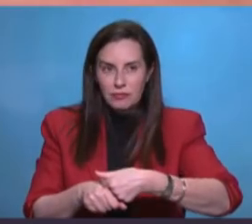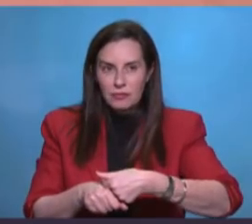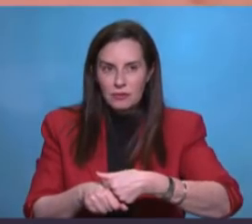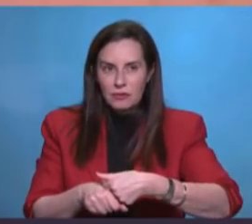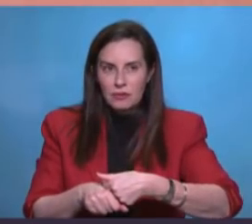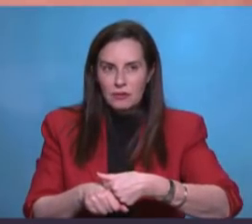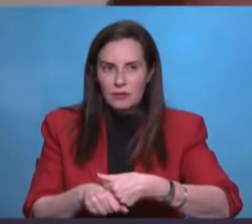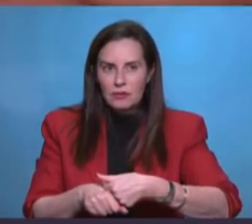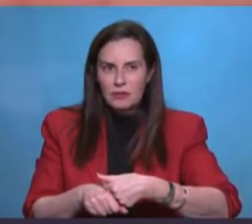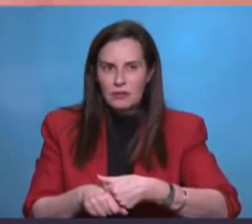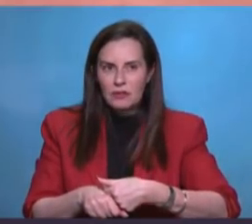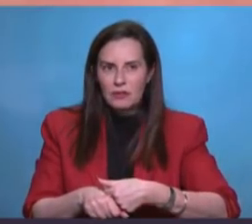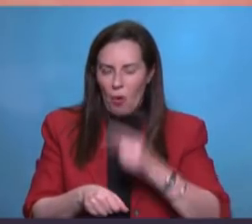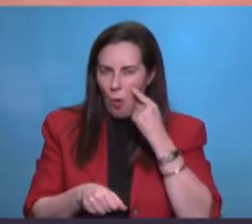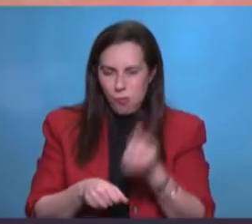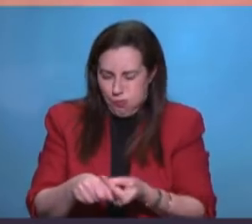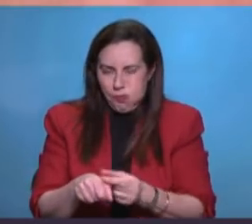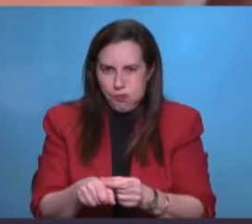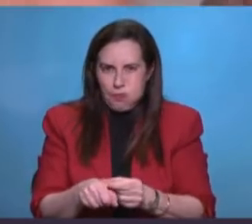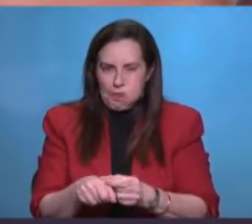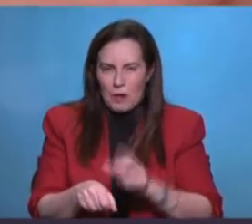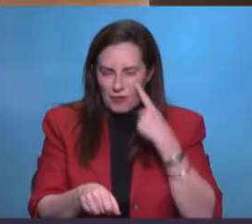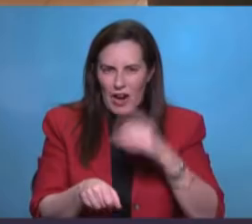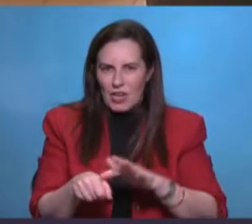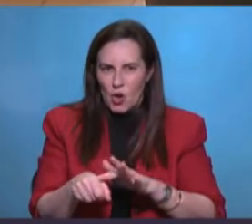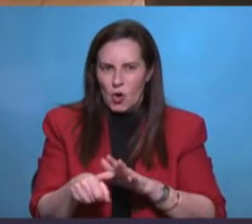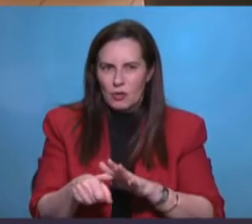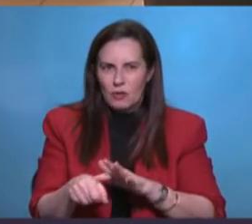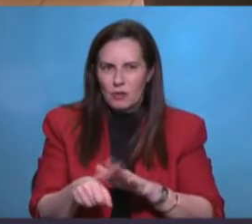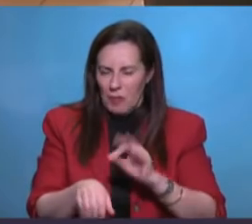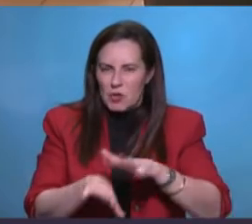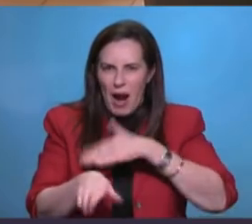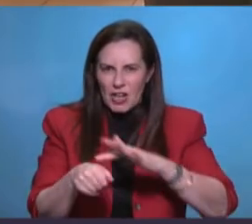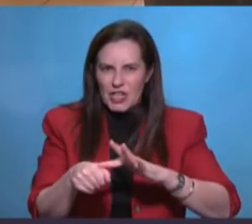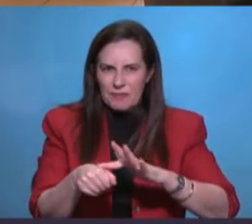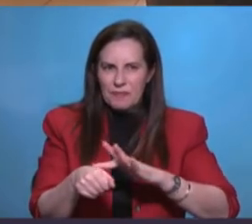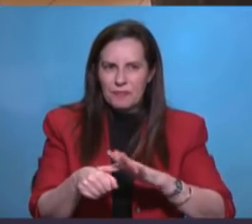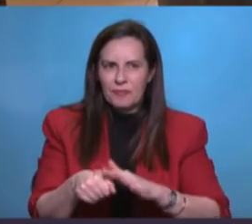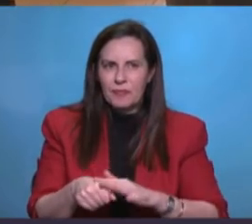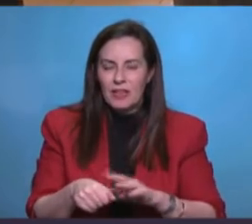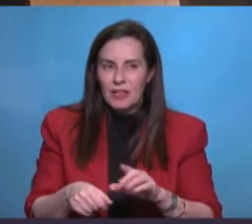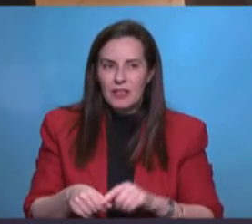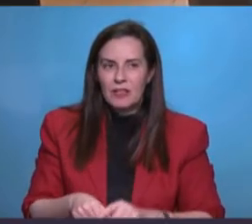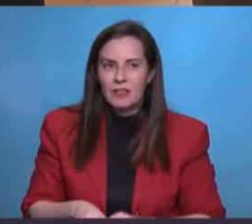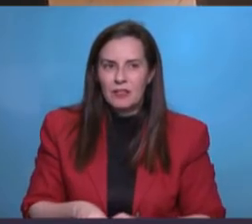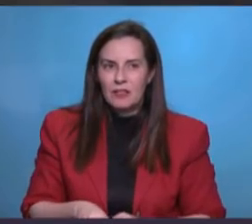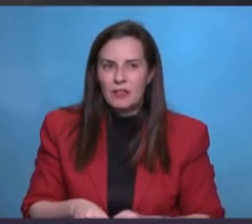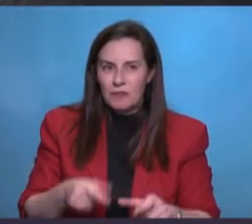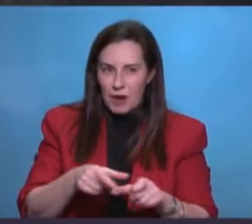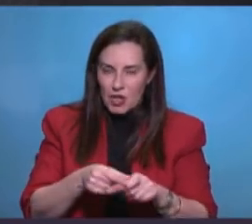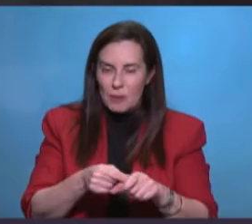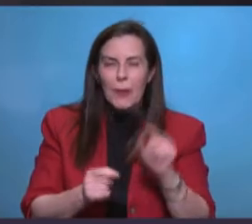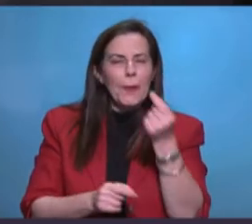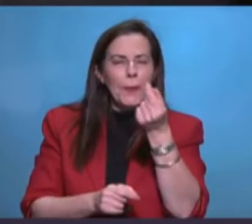הגדול יותר, הוא ממש בולט, אפשר לראות אותו. ממש מרגישים אותו כן. על האור. לעומת זאת, השבב שפה הוא כבר